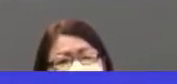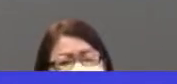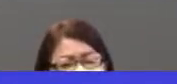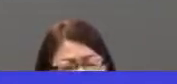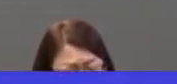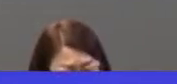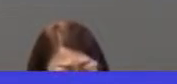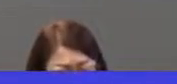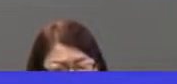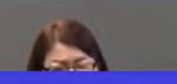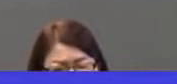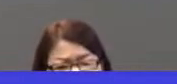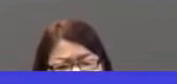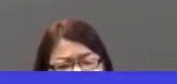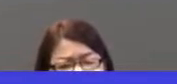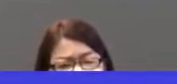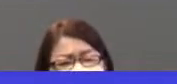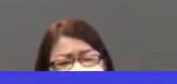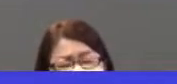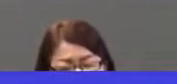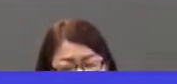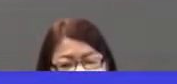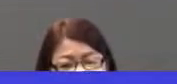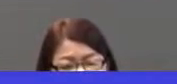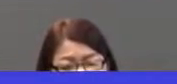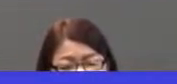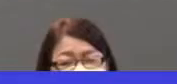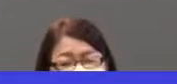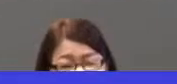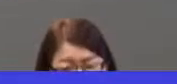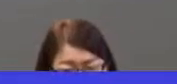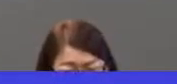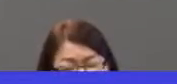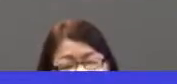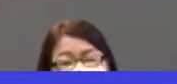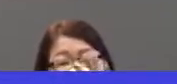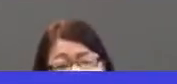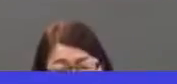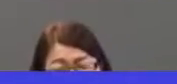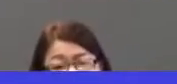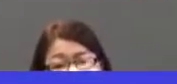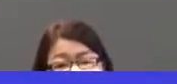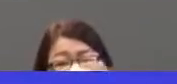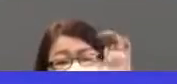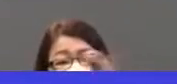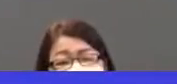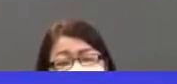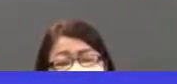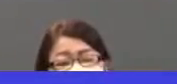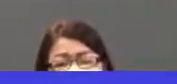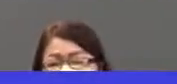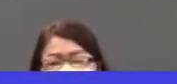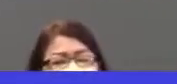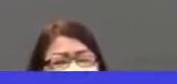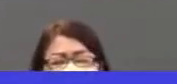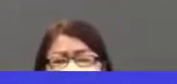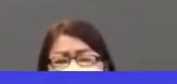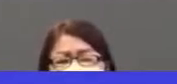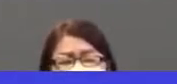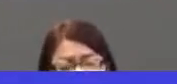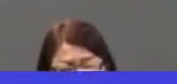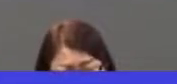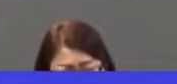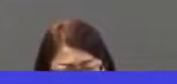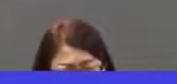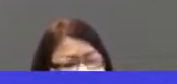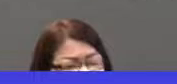ท 69/2565 แล้วก็กำหนดนัดคุ้มครองสิทธิ์พร้อมสอบคำให้การจำเลยคือญาติเนี่ยเขาก็มายื่นนะเป็นหลักทรัพย์เงินสด